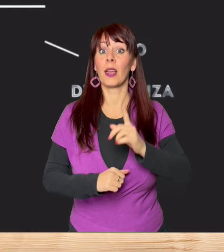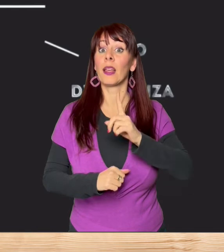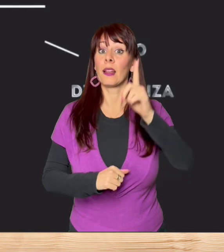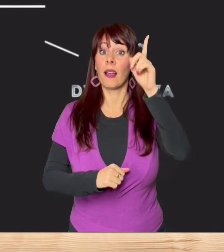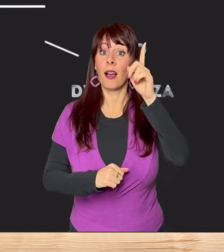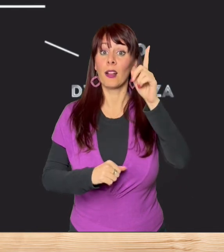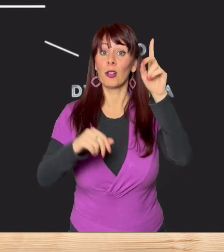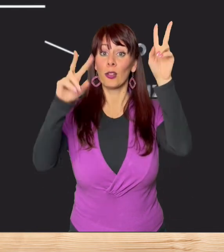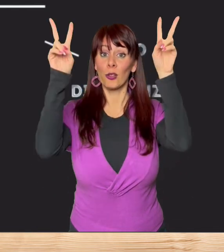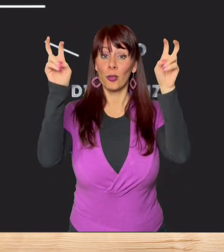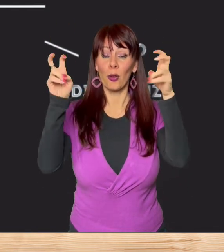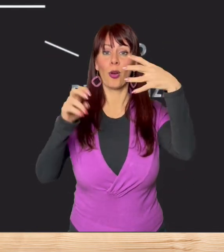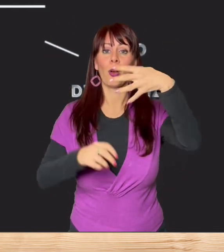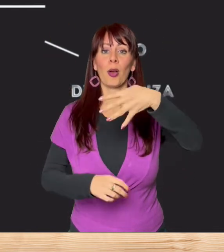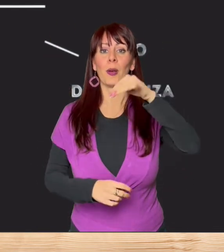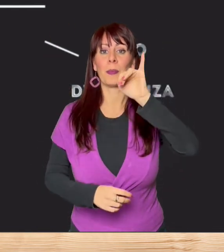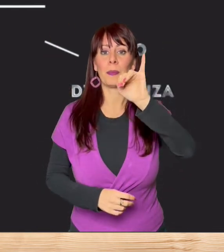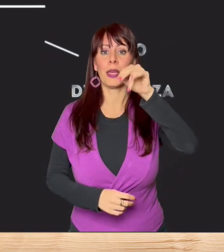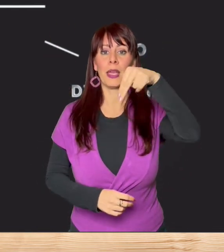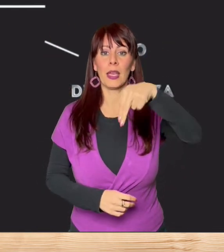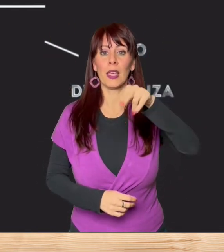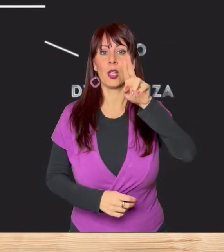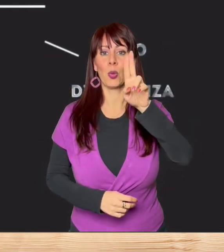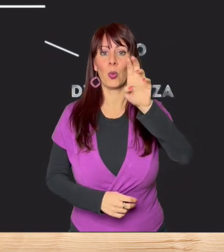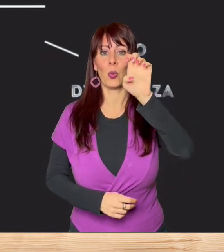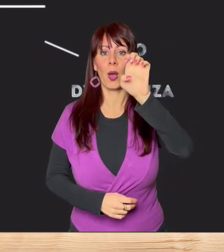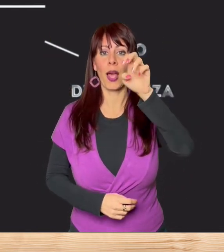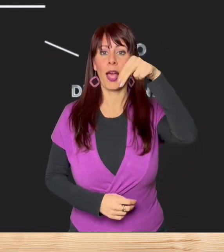in alto troviamo il minuetto